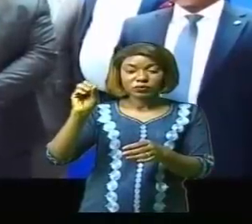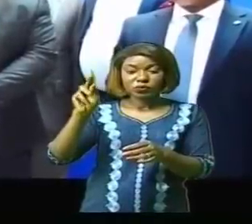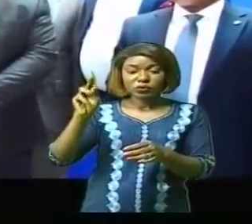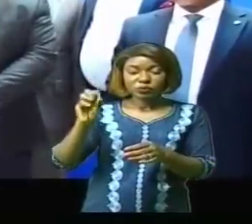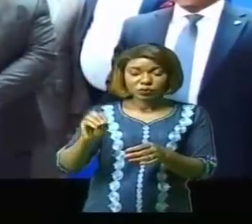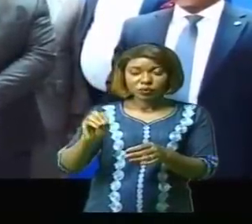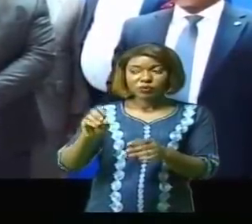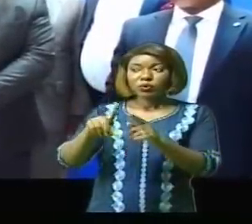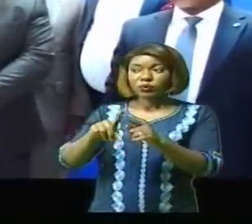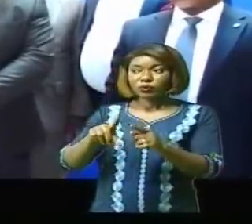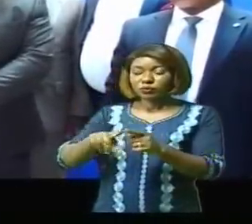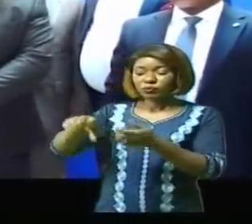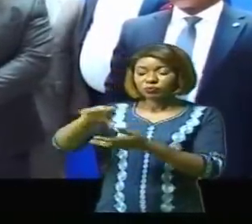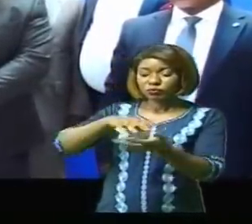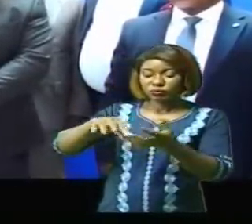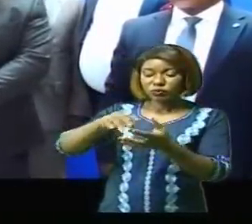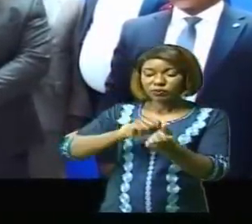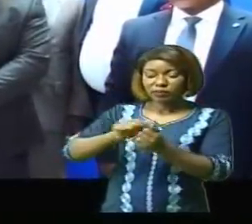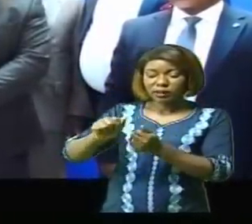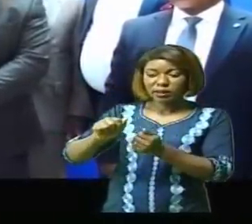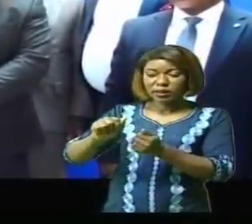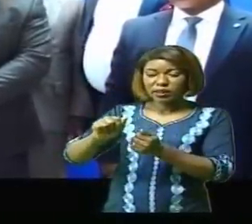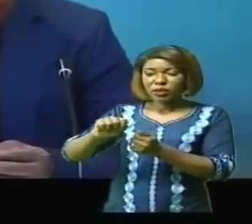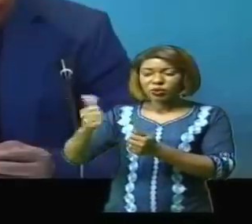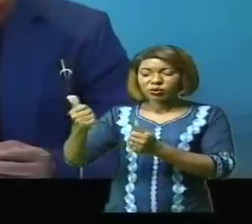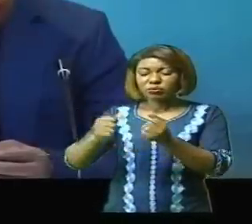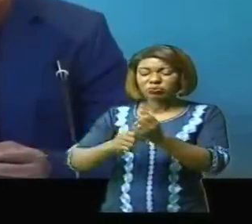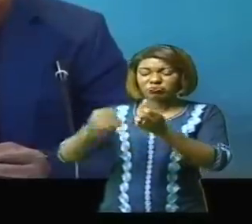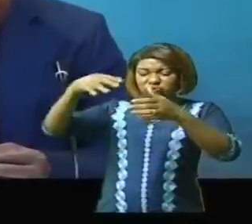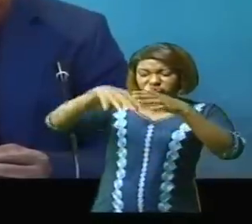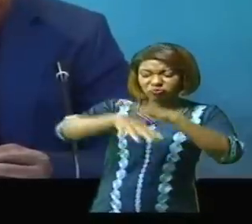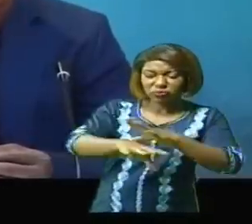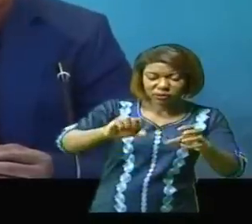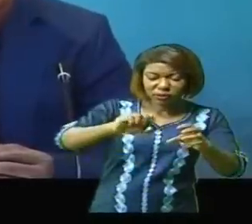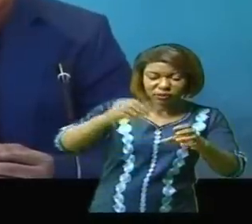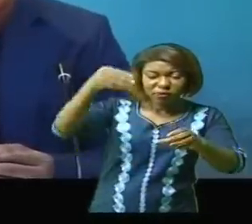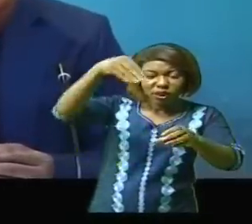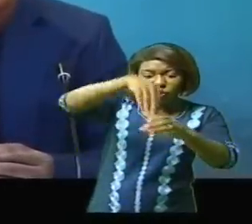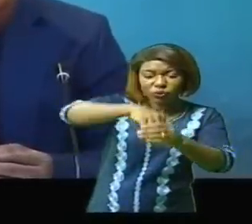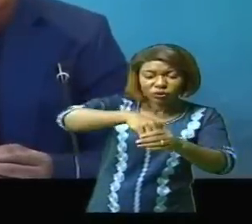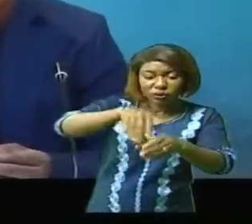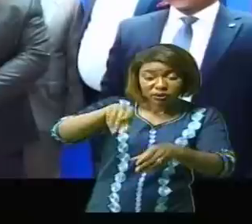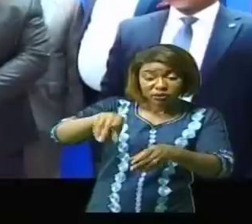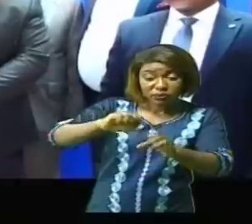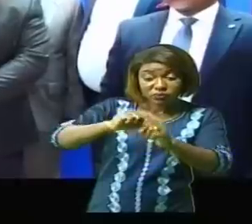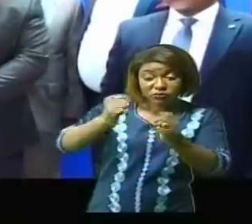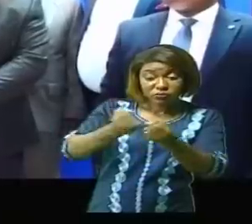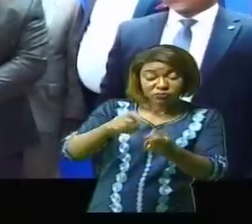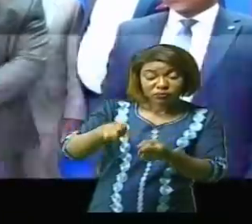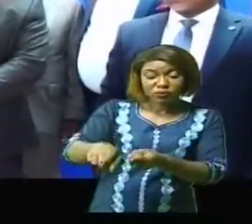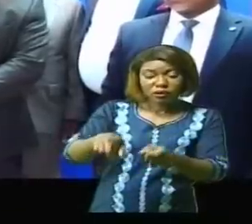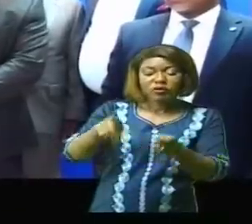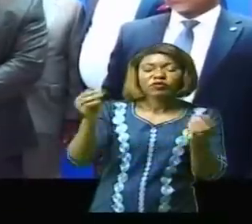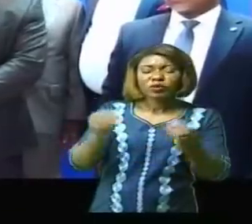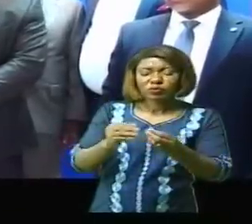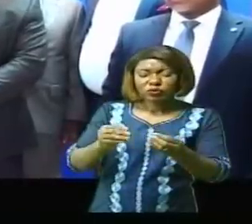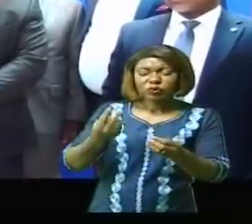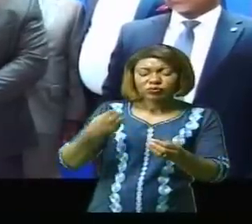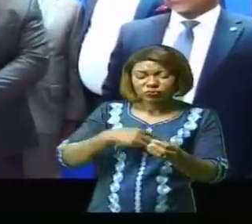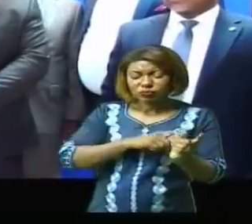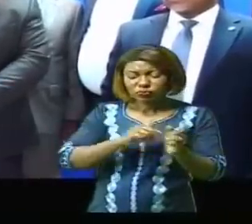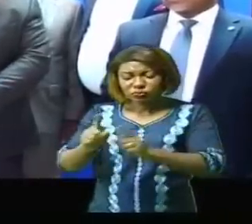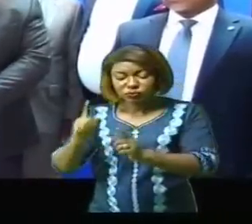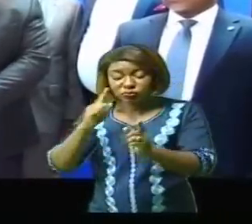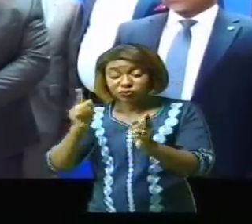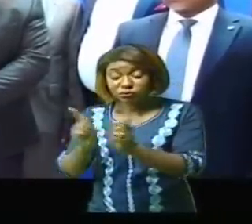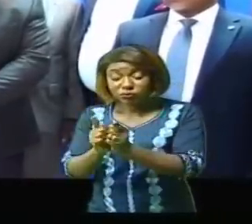envahie par des exploitants miniers artisanaux avec perturbation de la production. Nous sommes venus voir le